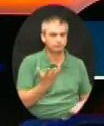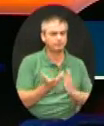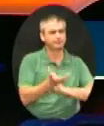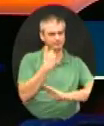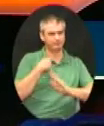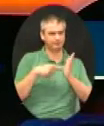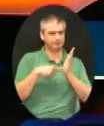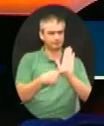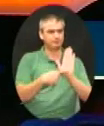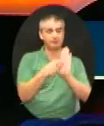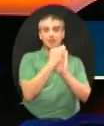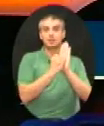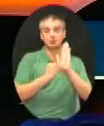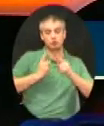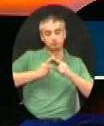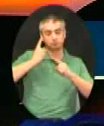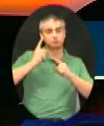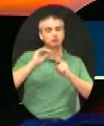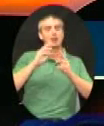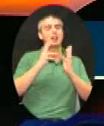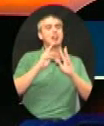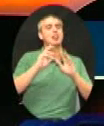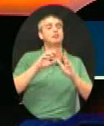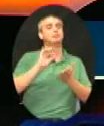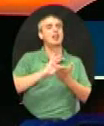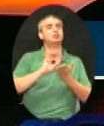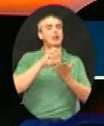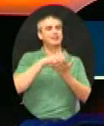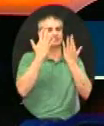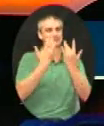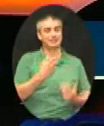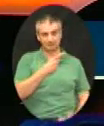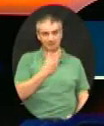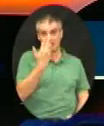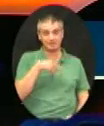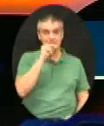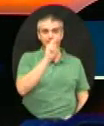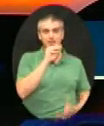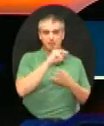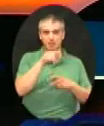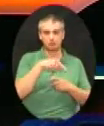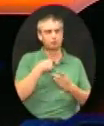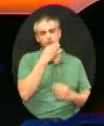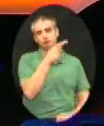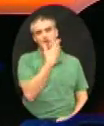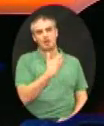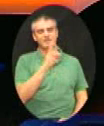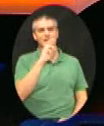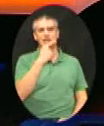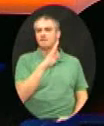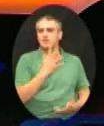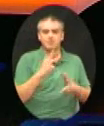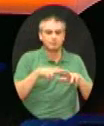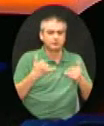לפני שאני אראה לכם נתונים מדויקים של הלמ"ס, לפני שנגיע לנתונים האלה, אני רוצה לשאול אותך, הרב רגב, איפה